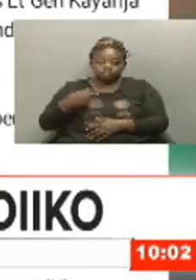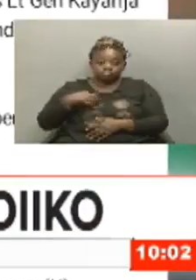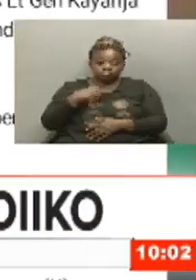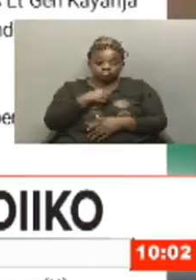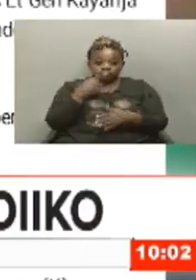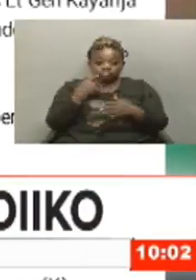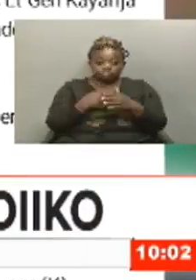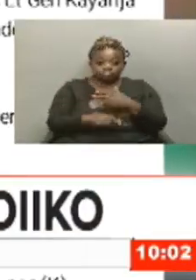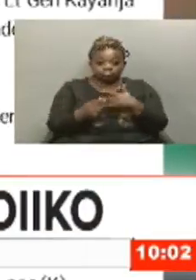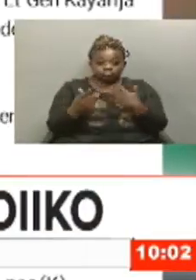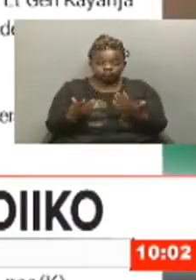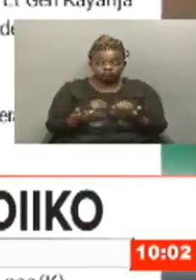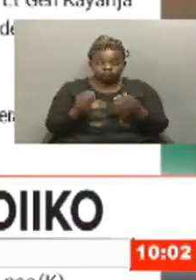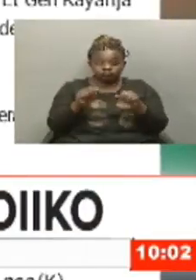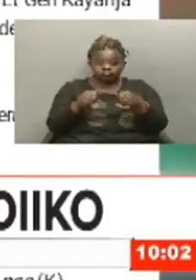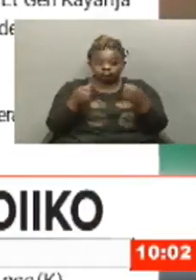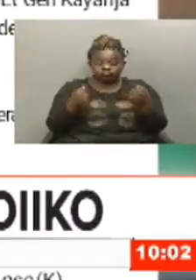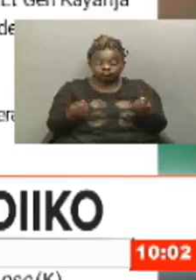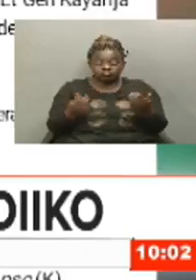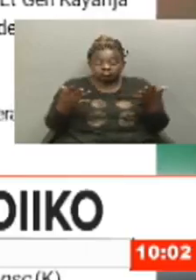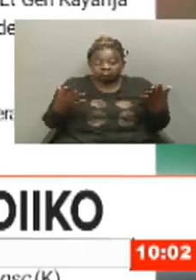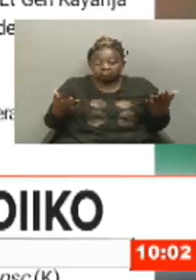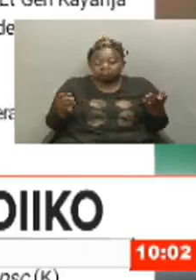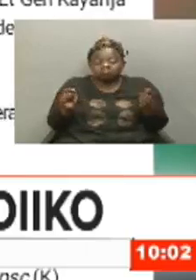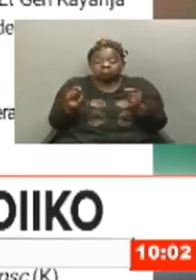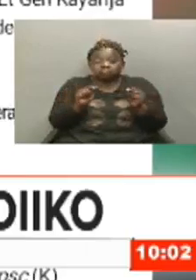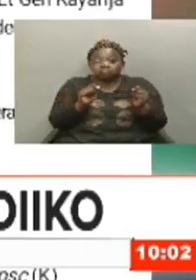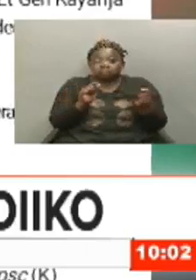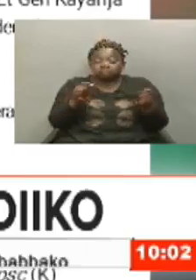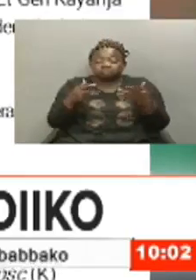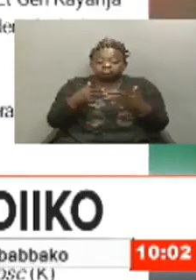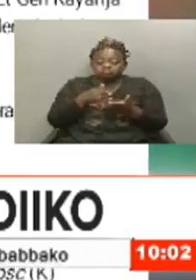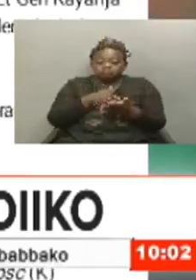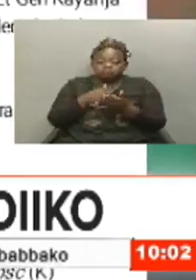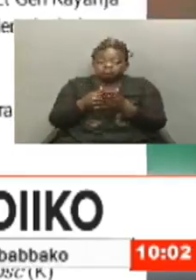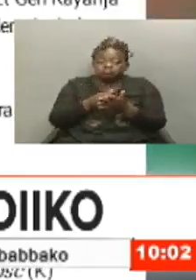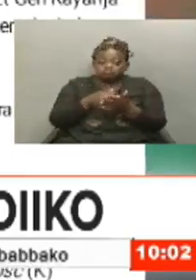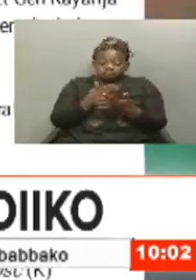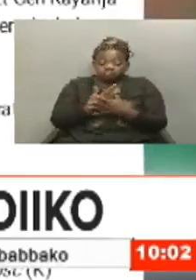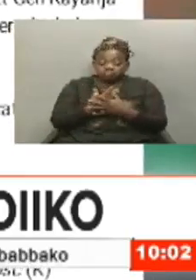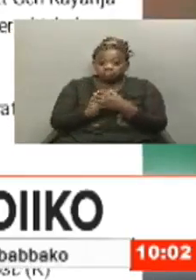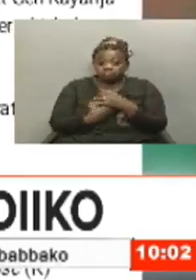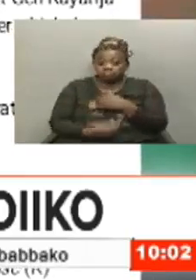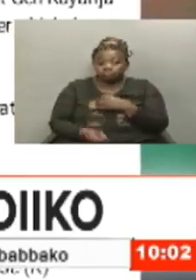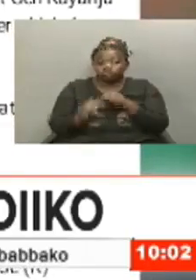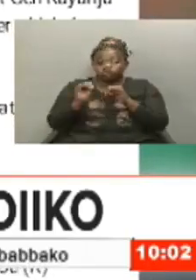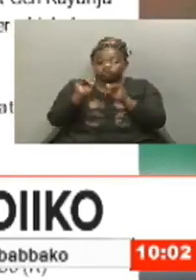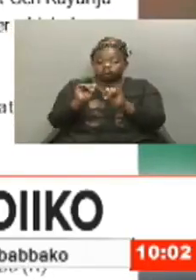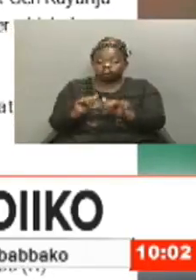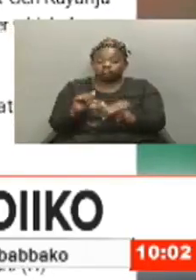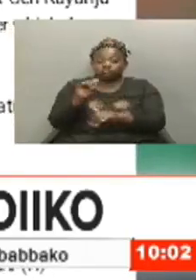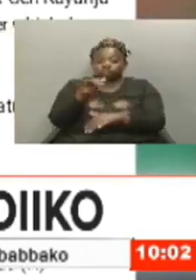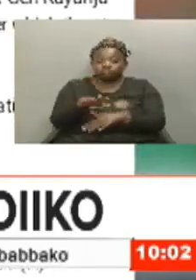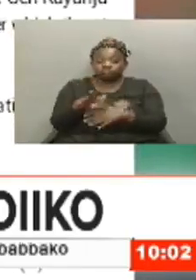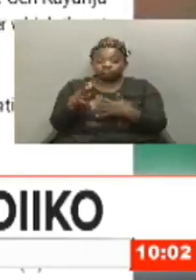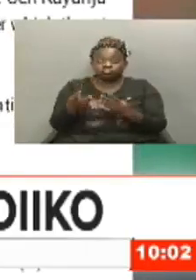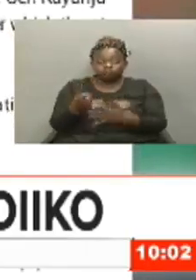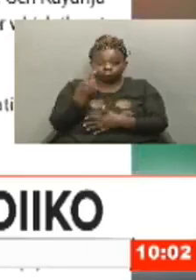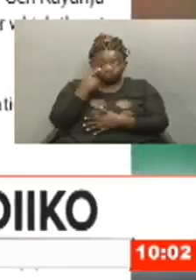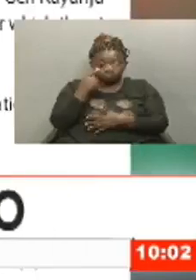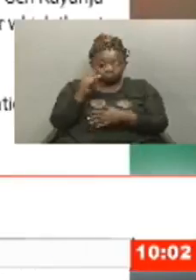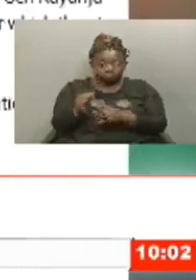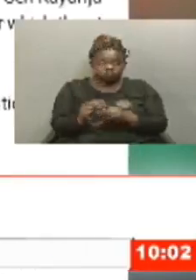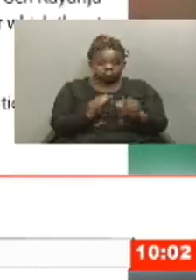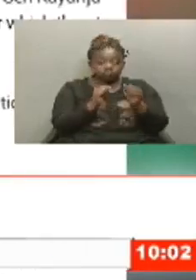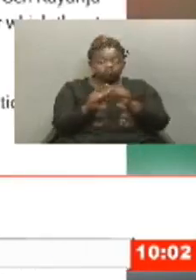nga bategeeza nga kino bwe kitagenda kubayigula ttama n'okubamalamu amaanyi okuweereza mu kibinja kya Artemis okusobola okulaba nga